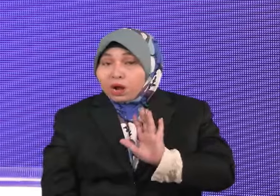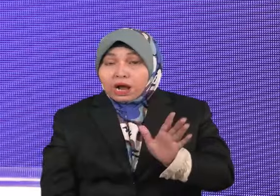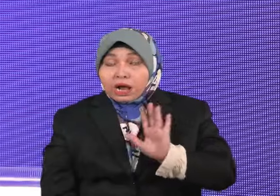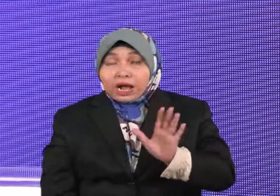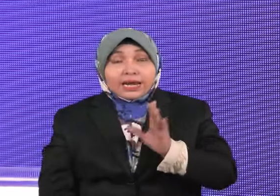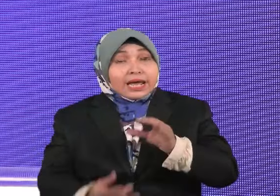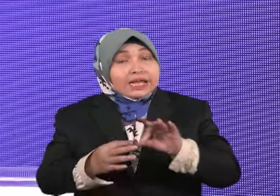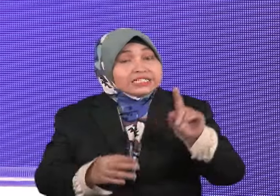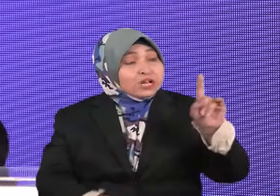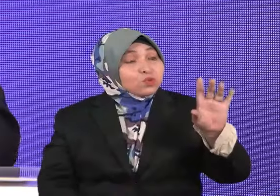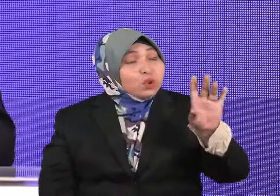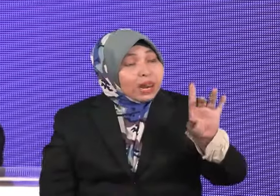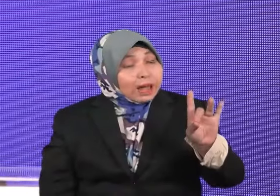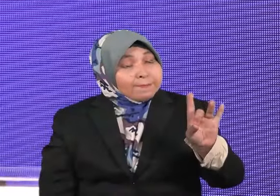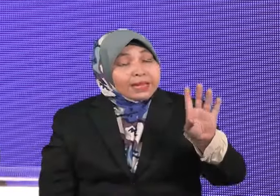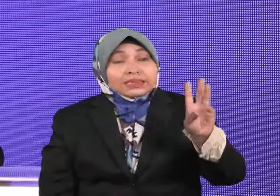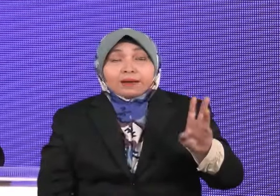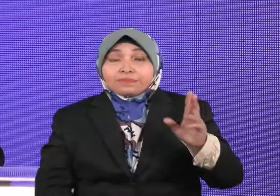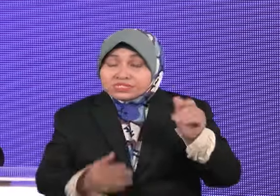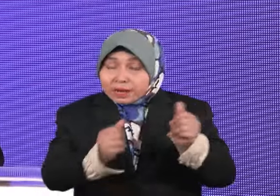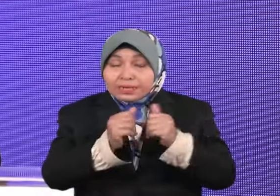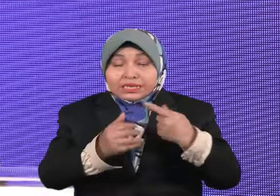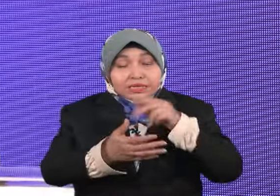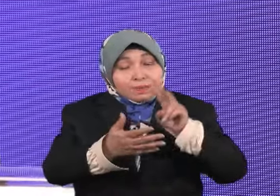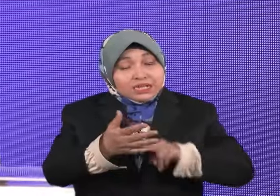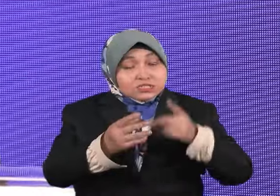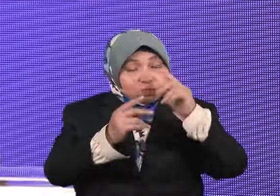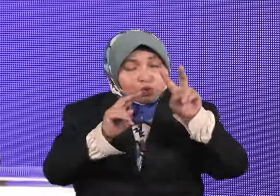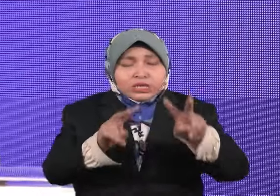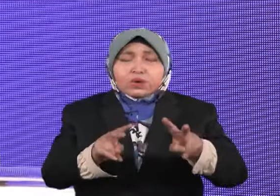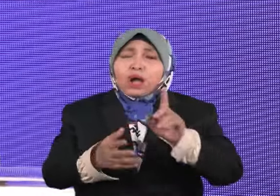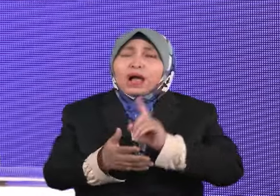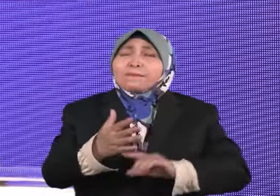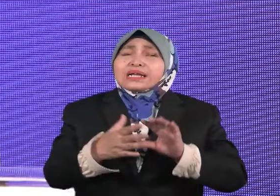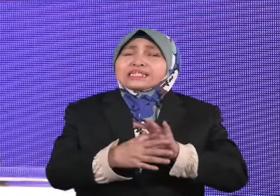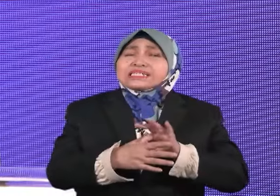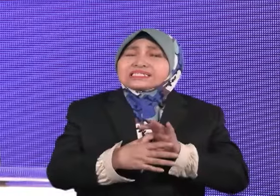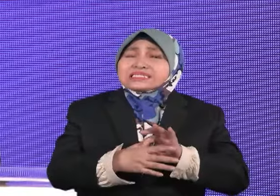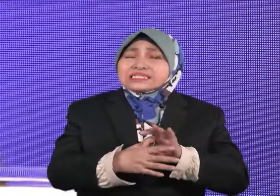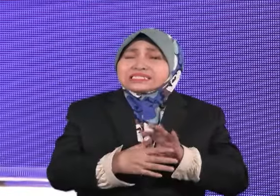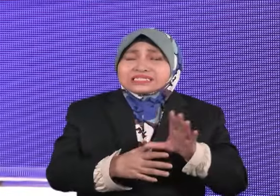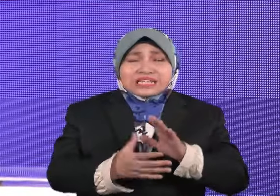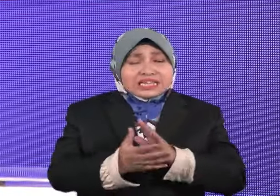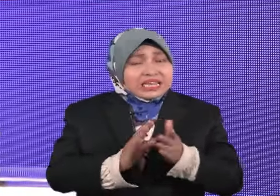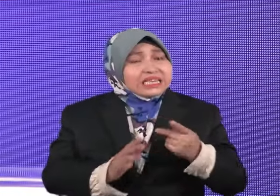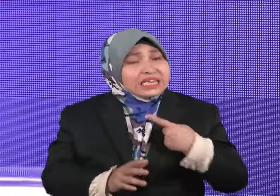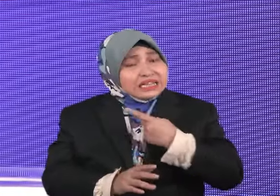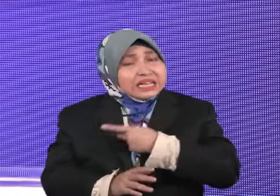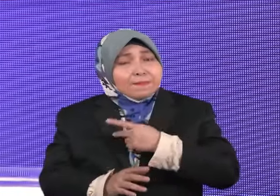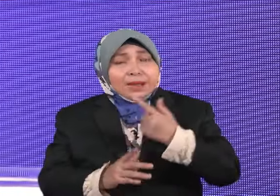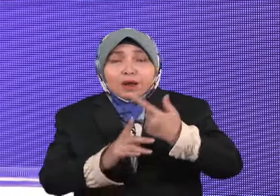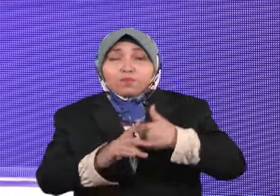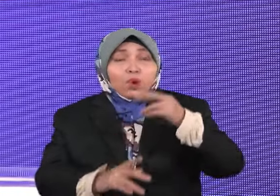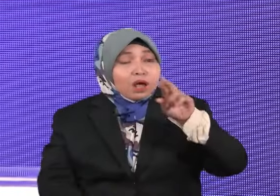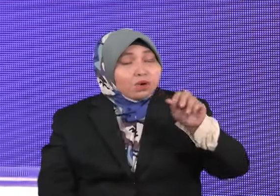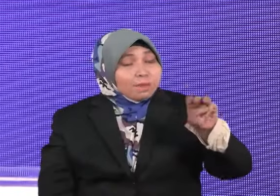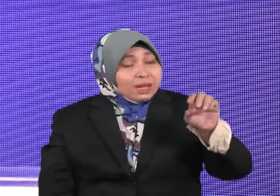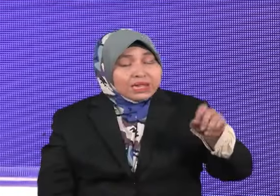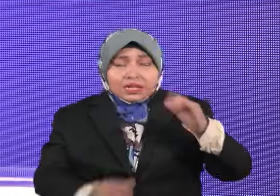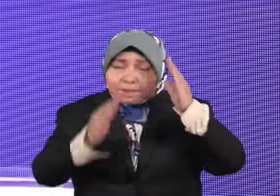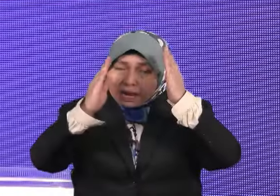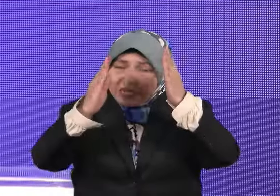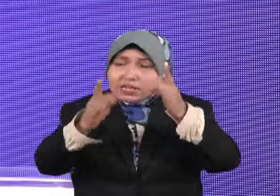Ayat 186 sama-sama kita baca untuk sama-sama kita melihat apakah isi kandungnya agar kita pada bulan Ramadan dapat